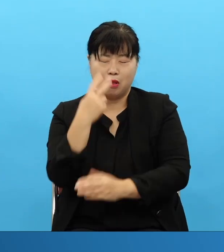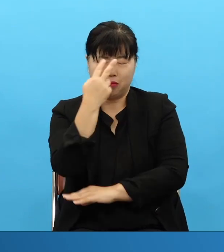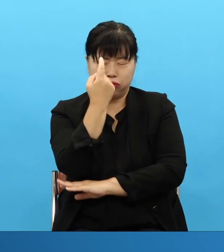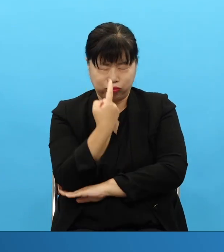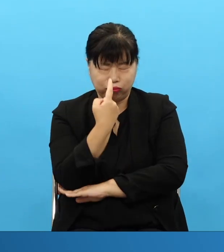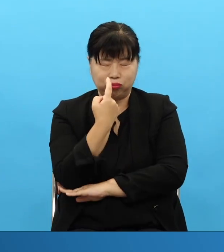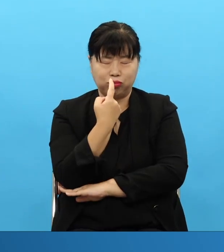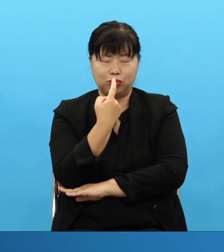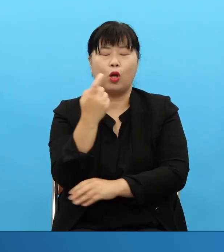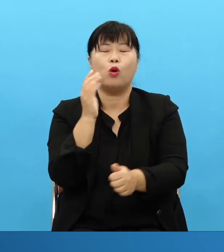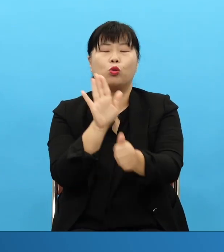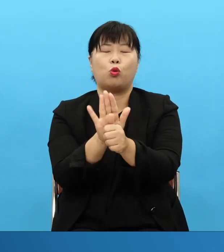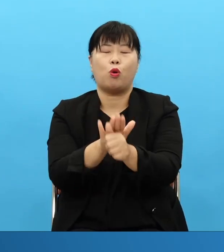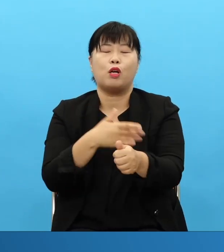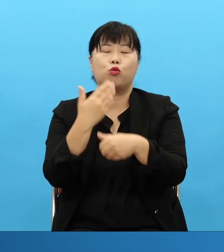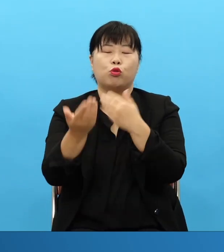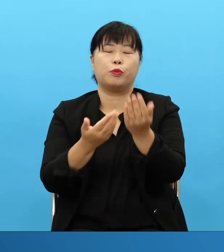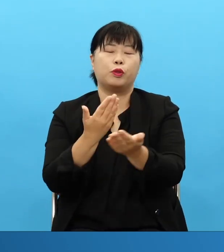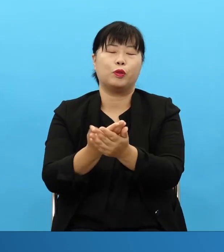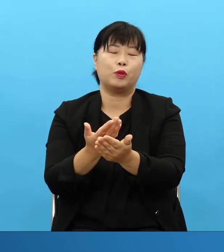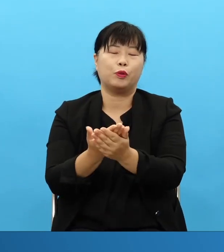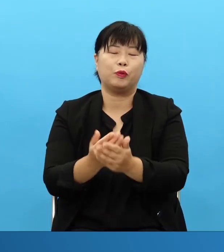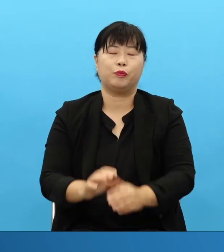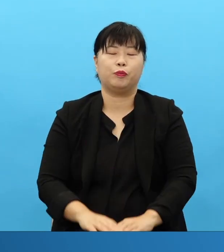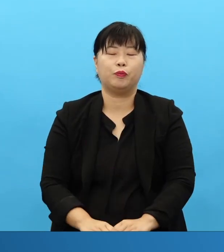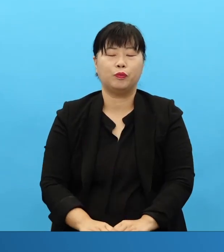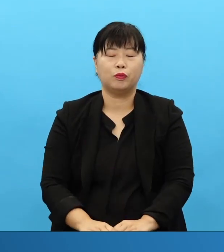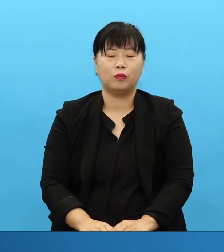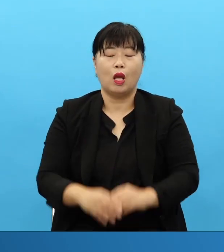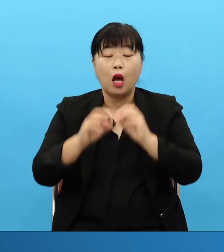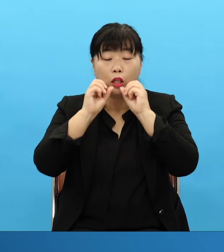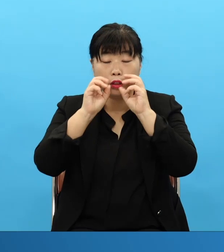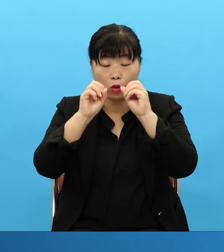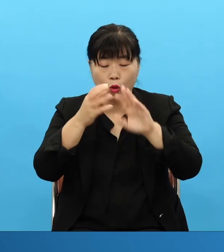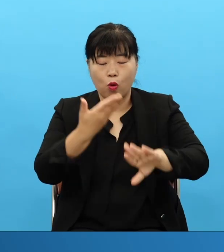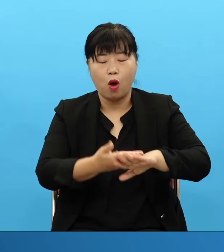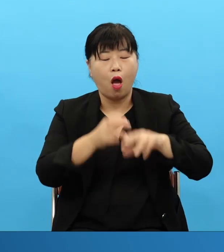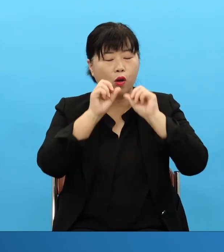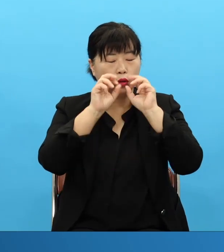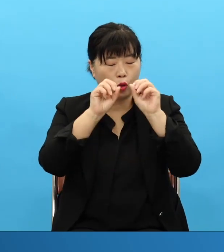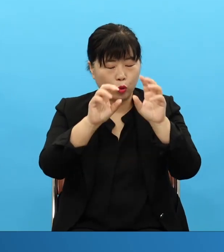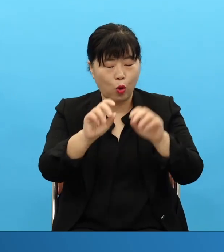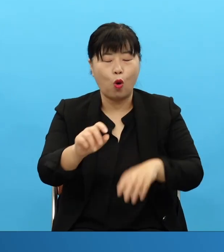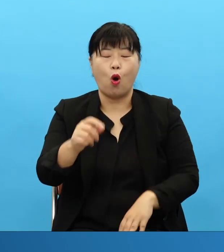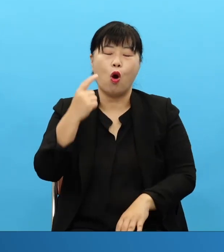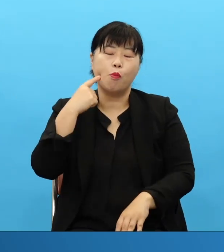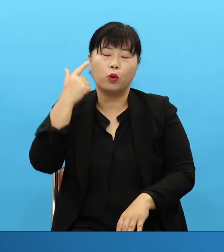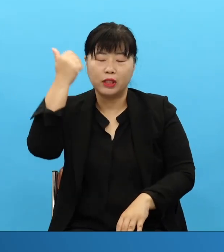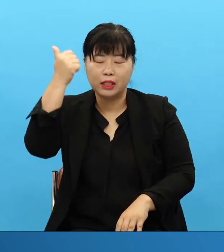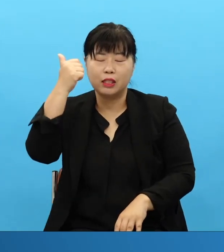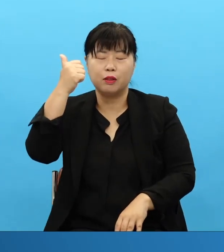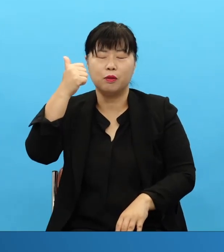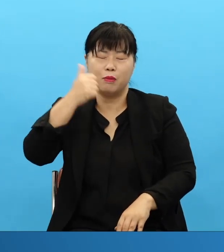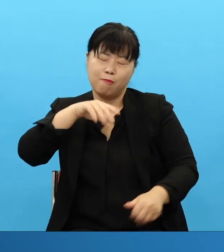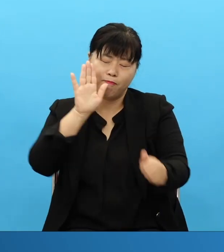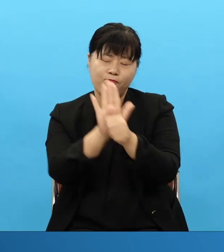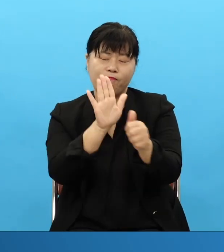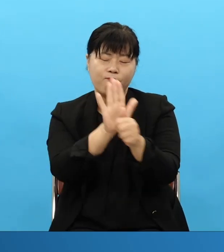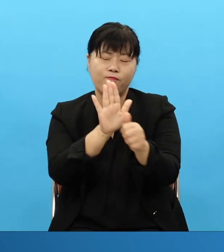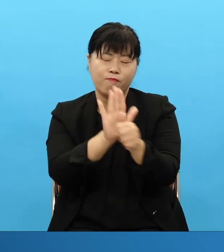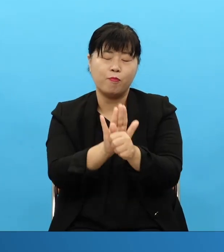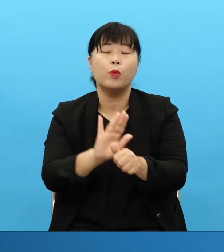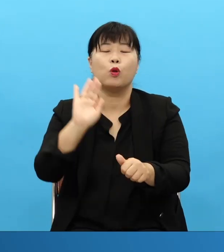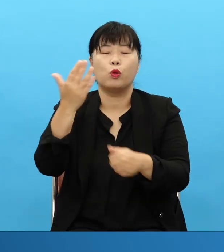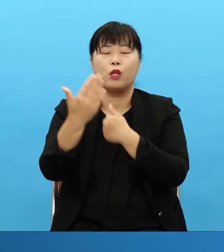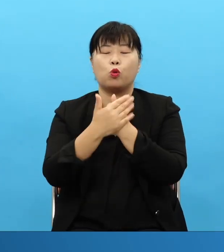주시기를 원하고 기도합니다. 전도와 선교와 목회자의 식주인이 되게 하여 주옵소서.